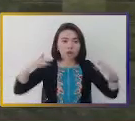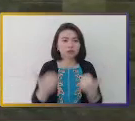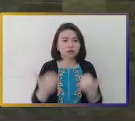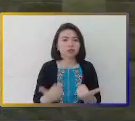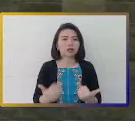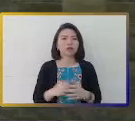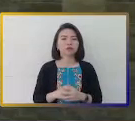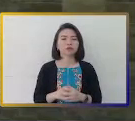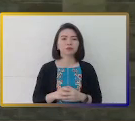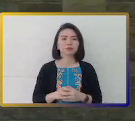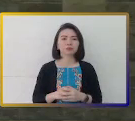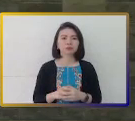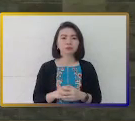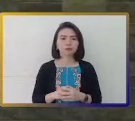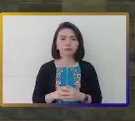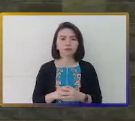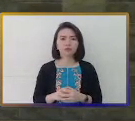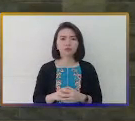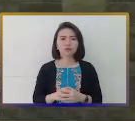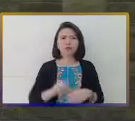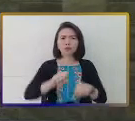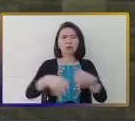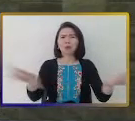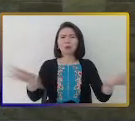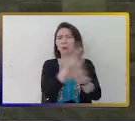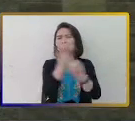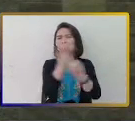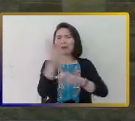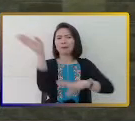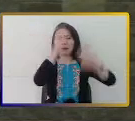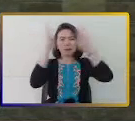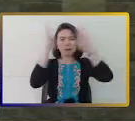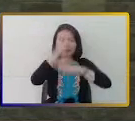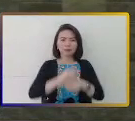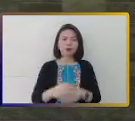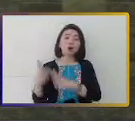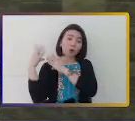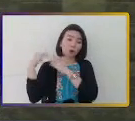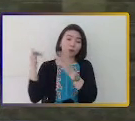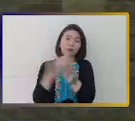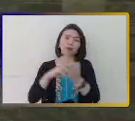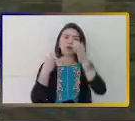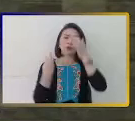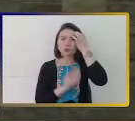Amen. Yeah. So we have no problem with that. Sana makita po natin na